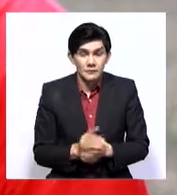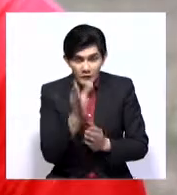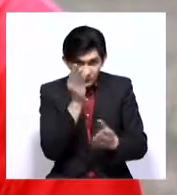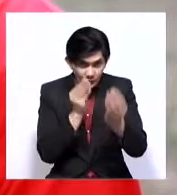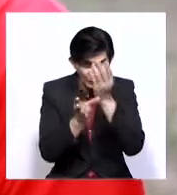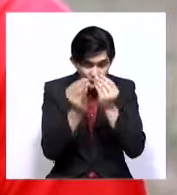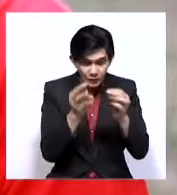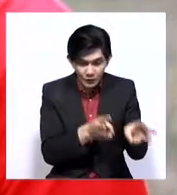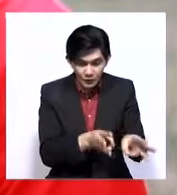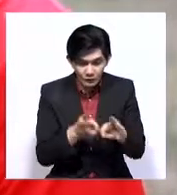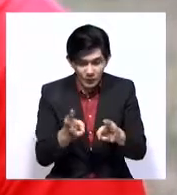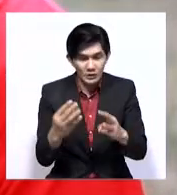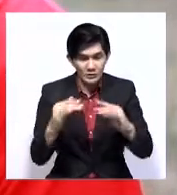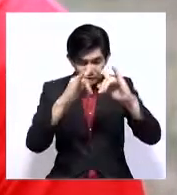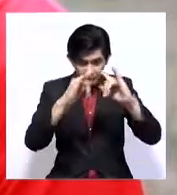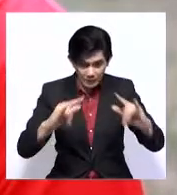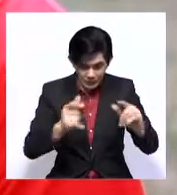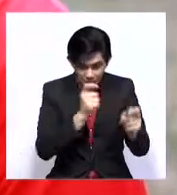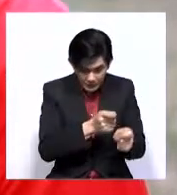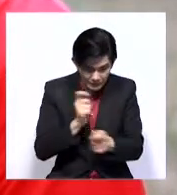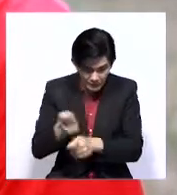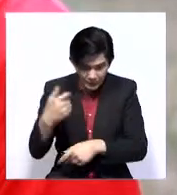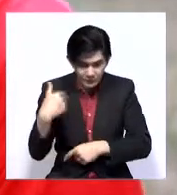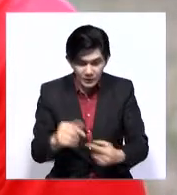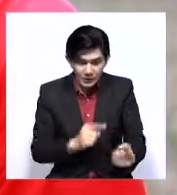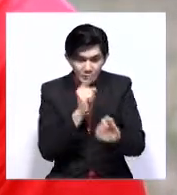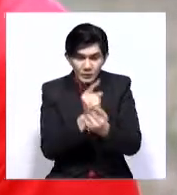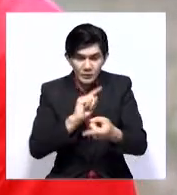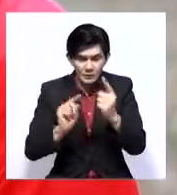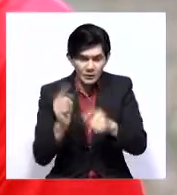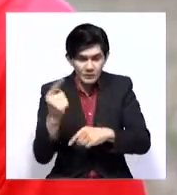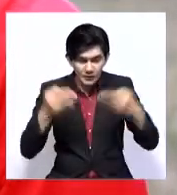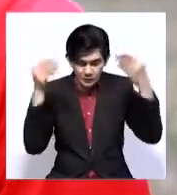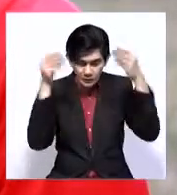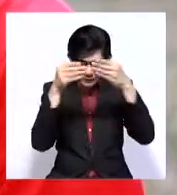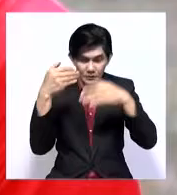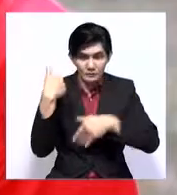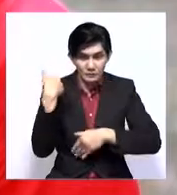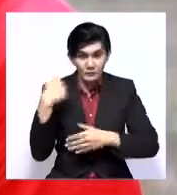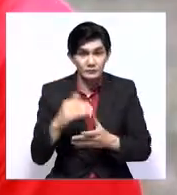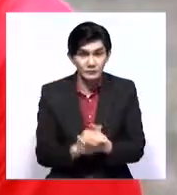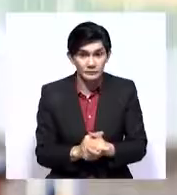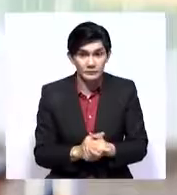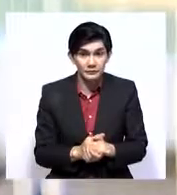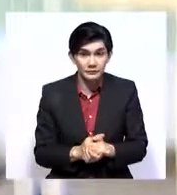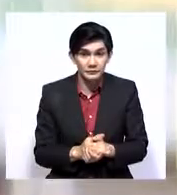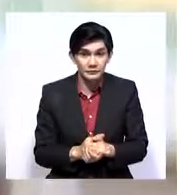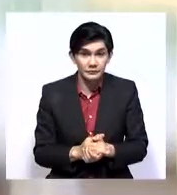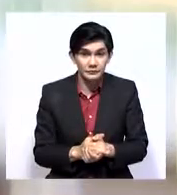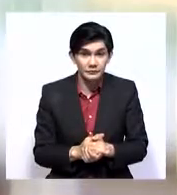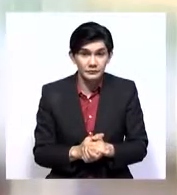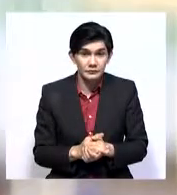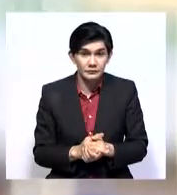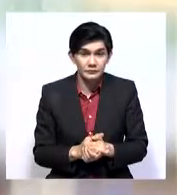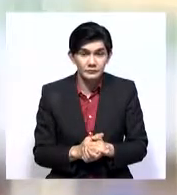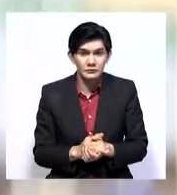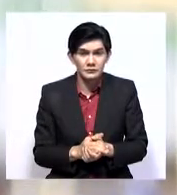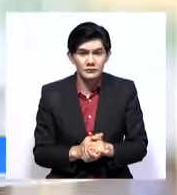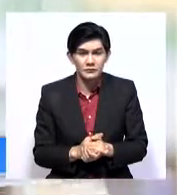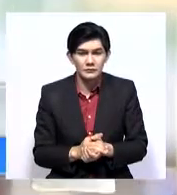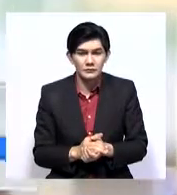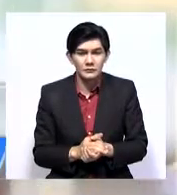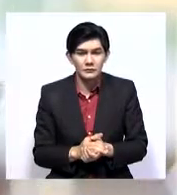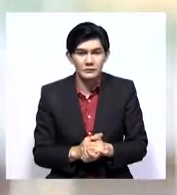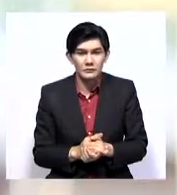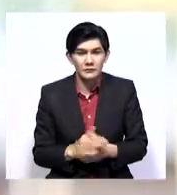รู้วิธีการเต้นพบเพื่อนใหม่อย่างเช่นอินโดนีเซียที่ว่ามางานของเราครับ I think I will